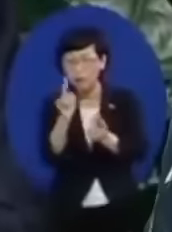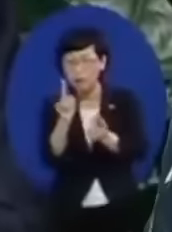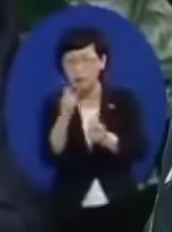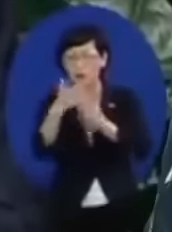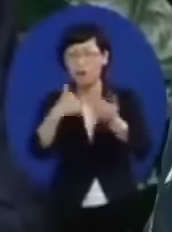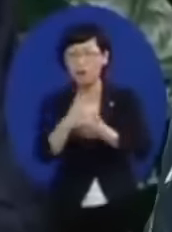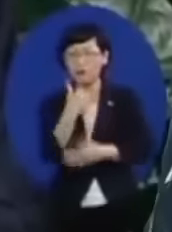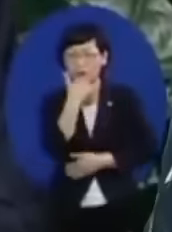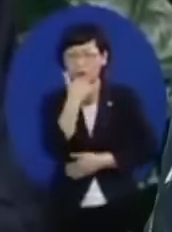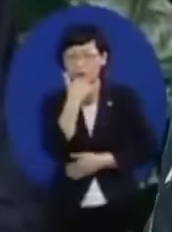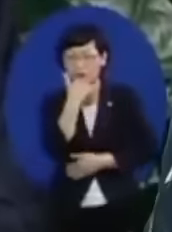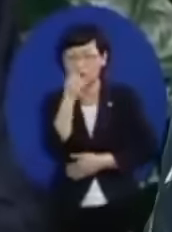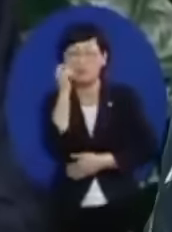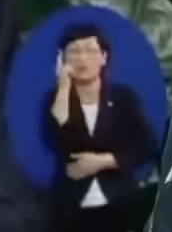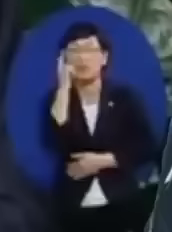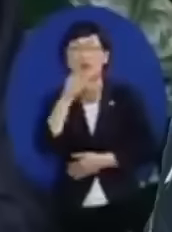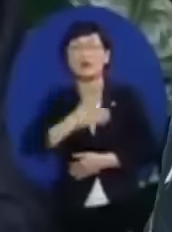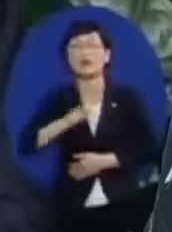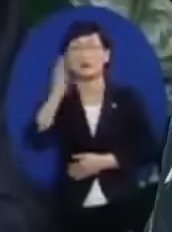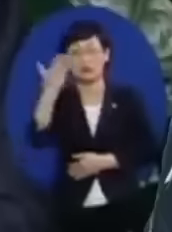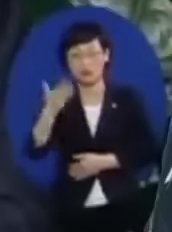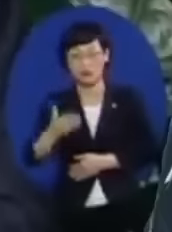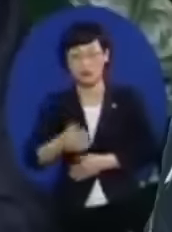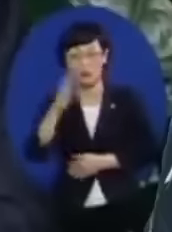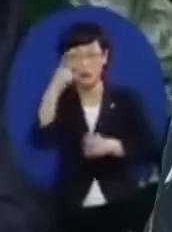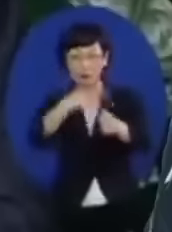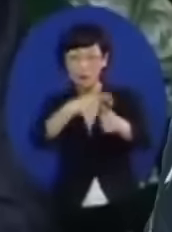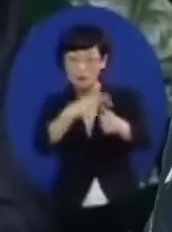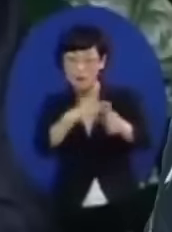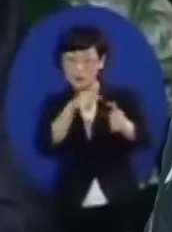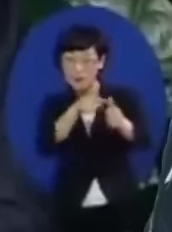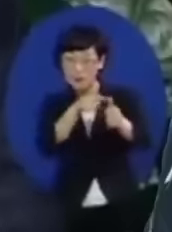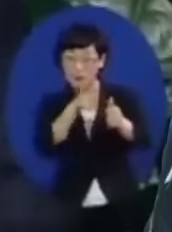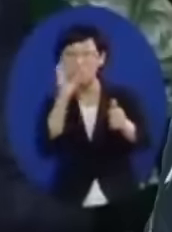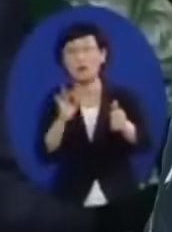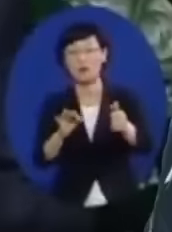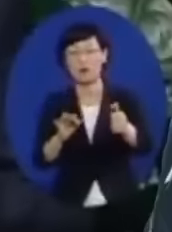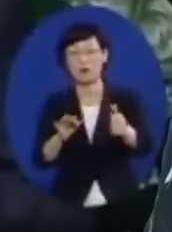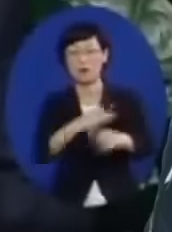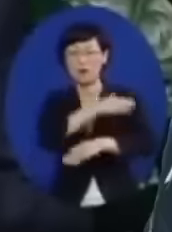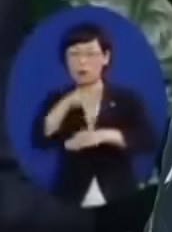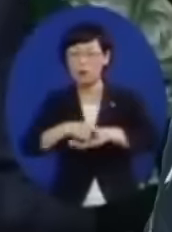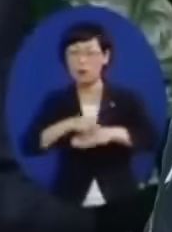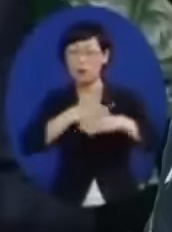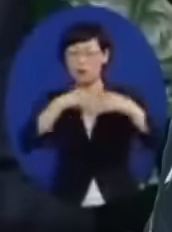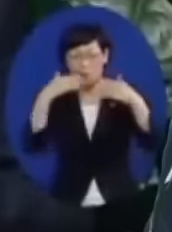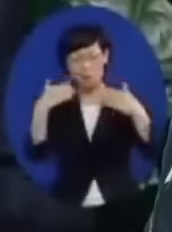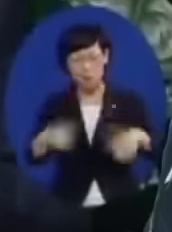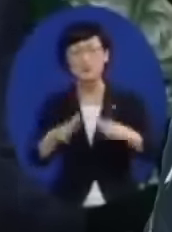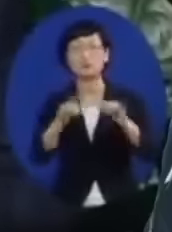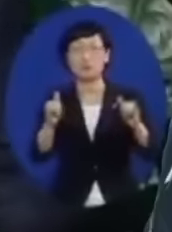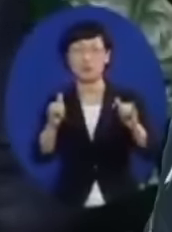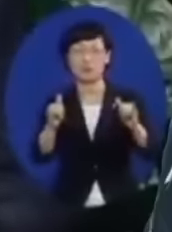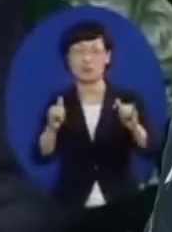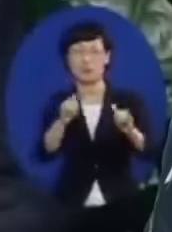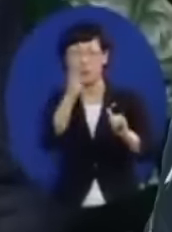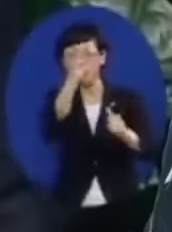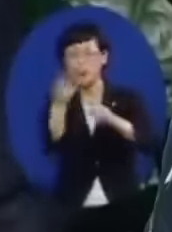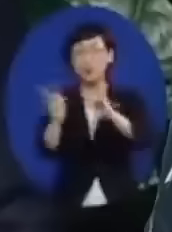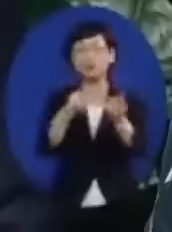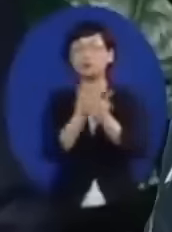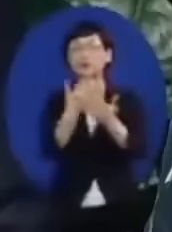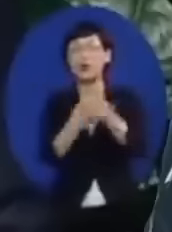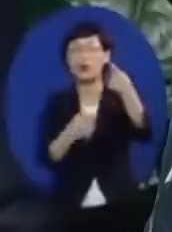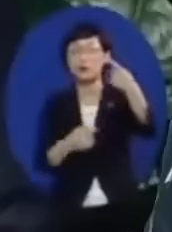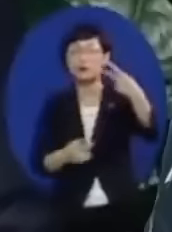깨달아 알아야 되는 것입니다. 사도 바울 선생 같은 분 보십시오. 그 몸이 굉장히 약했어요. 병 고쳐달라고 세